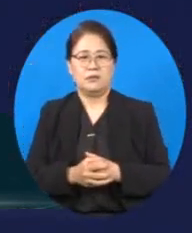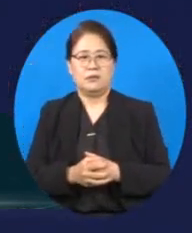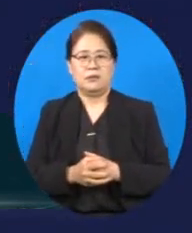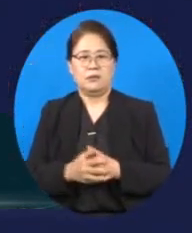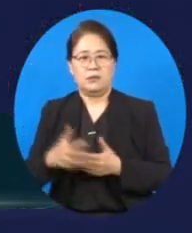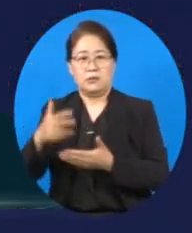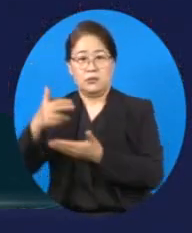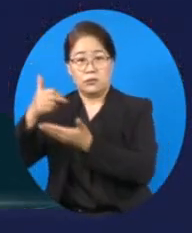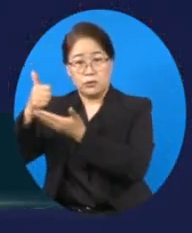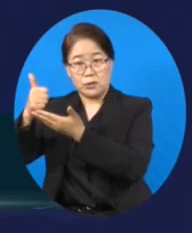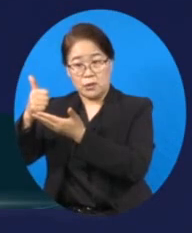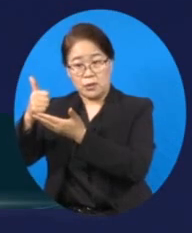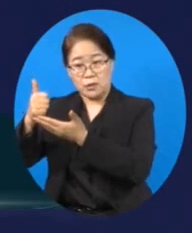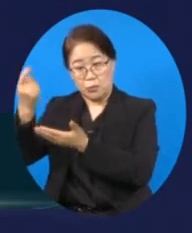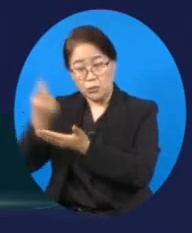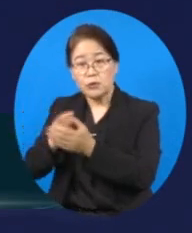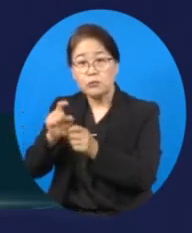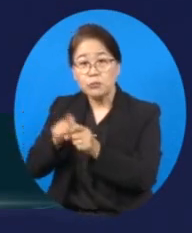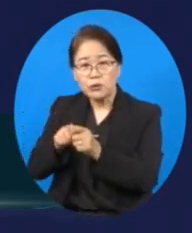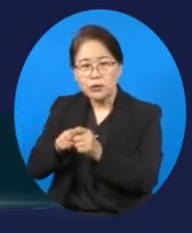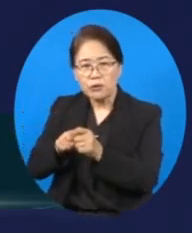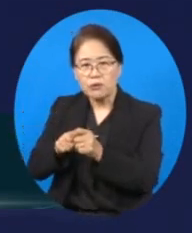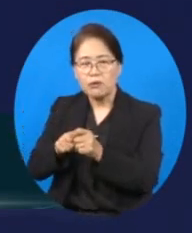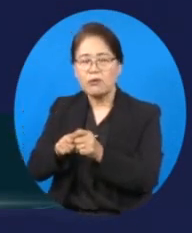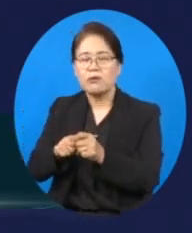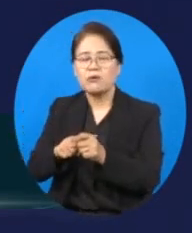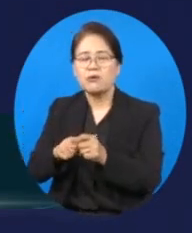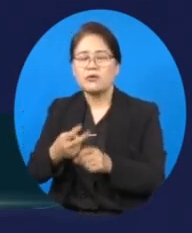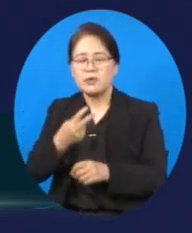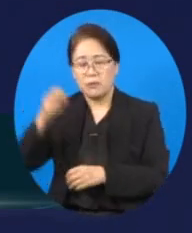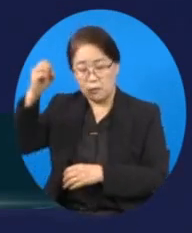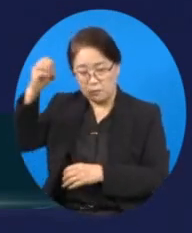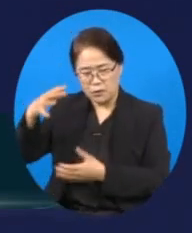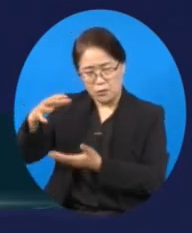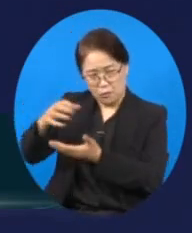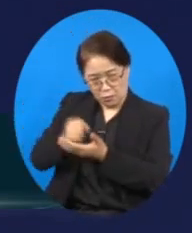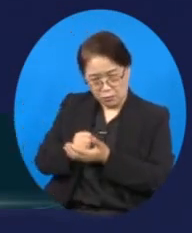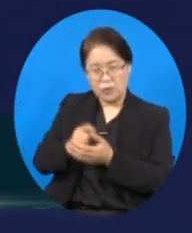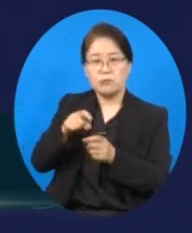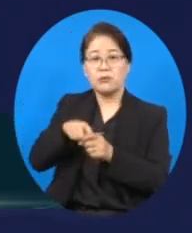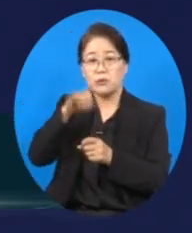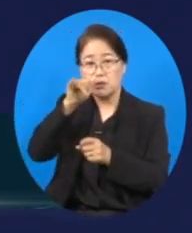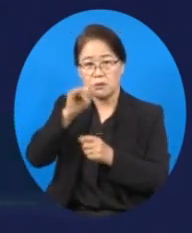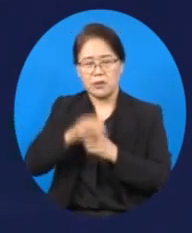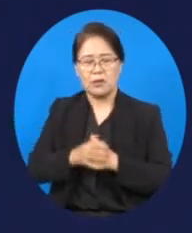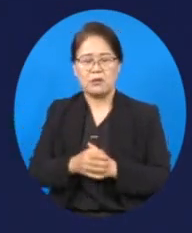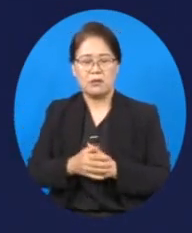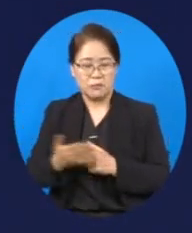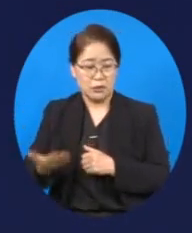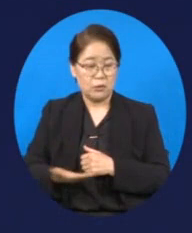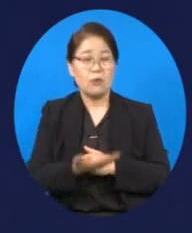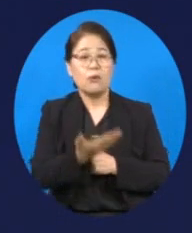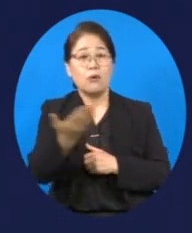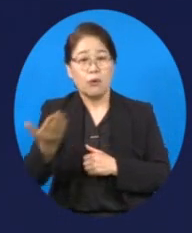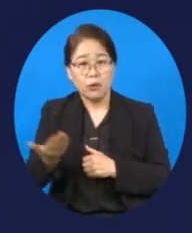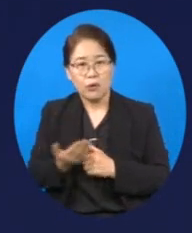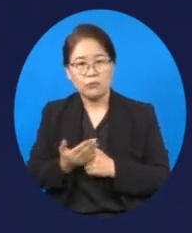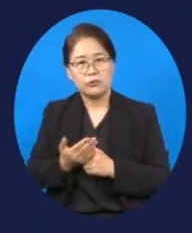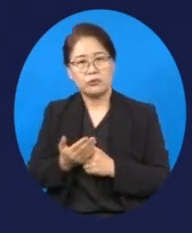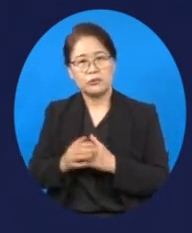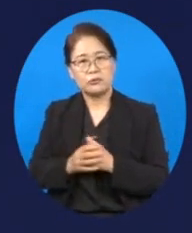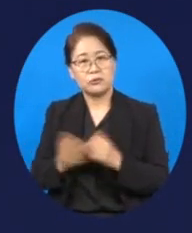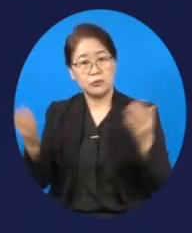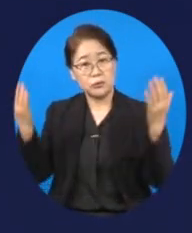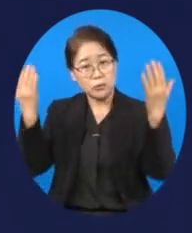오신 이유가 뭐냐면 생명의 빛을 얻도록 하기 위해서라는 거예요 그렇다면 여러분 어둠